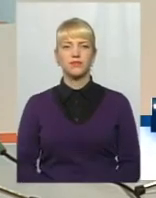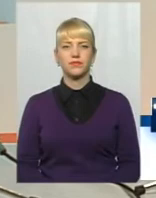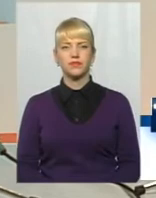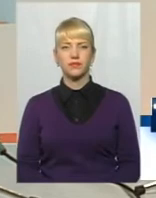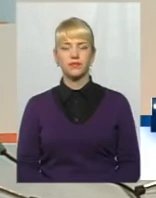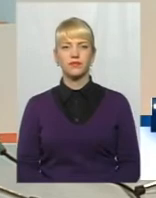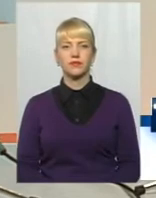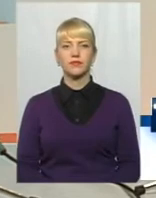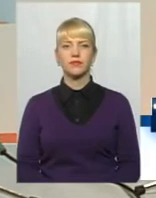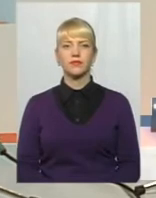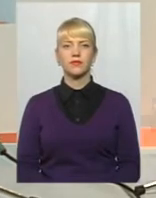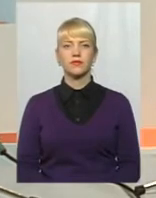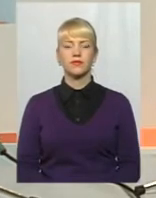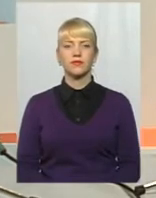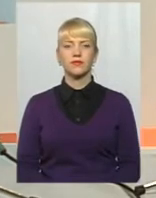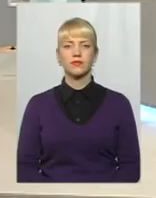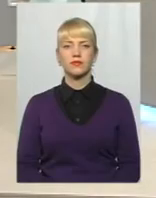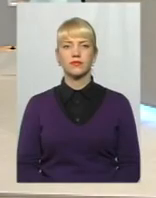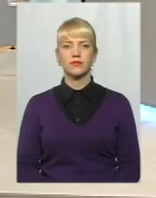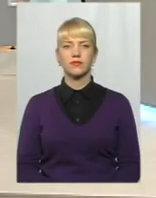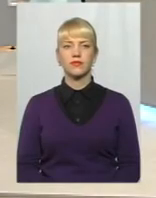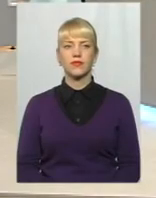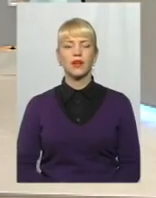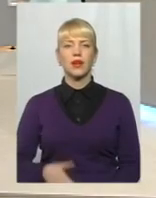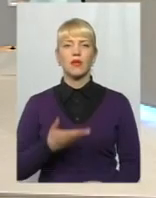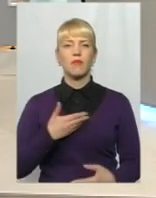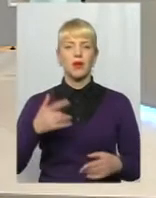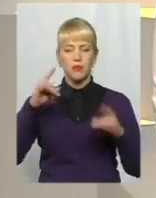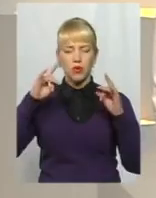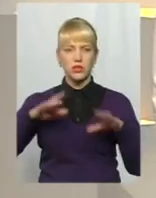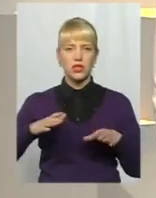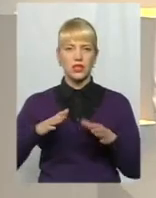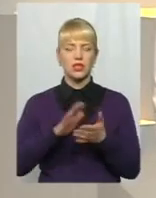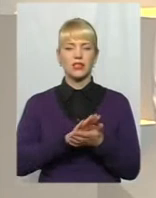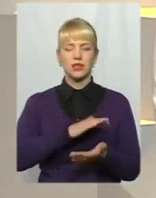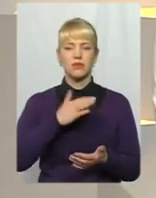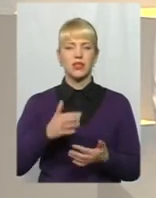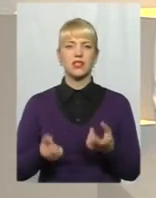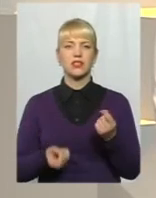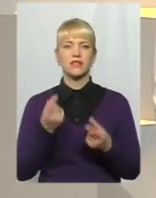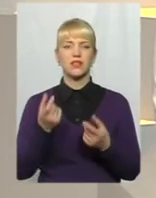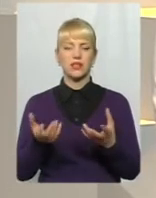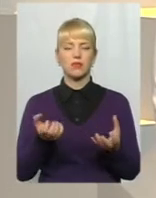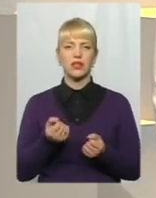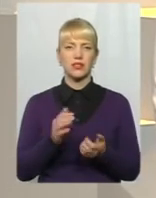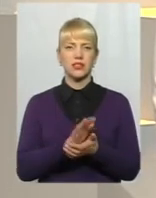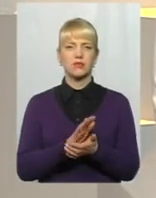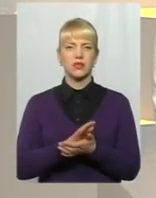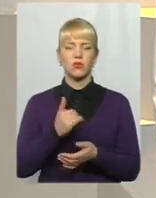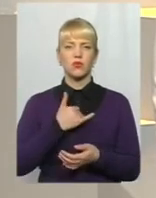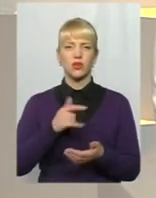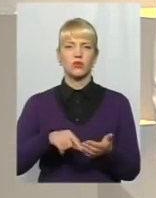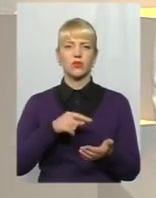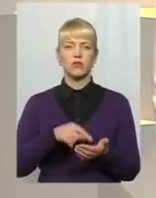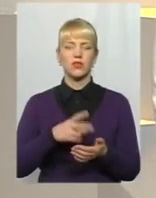Олег. Ми про стихійні смітники і про те, звідки береться сміття у нашому місті, на